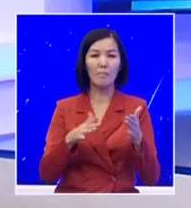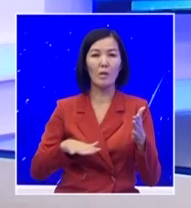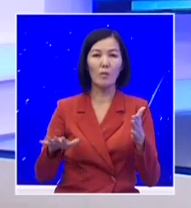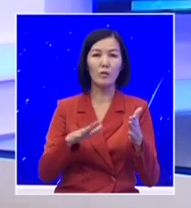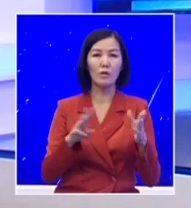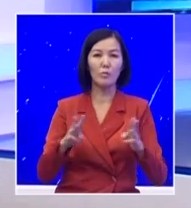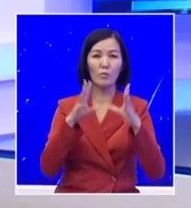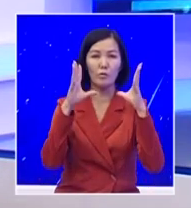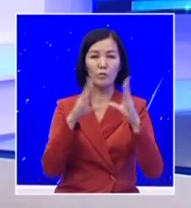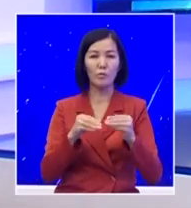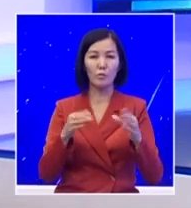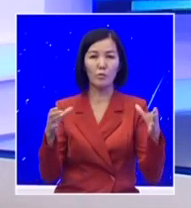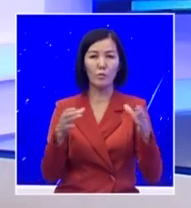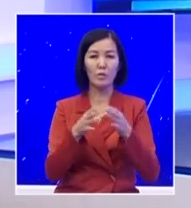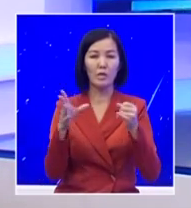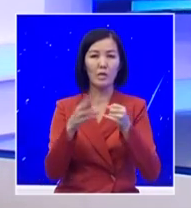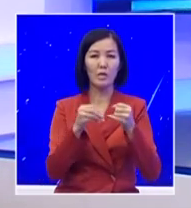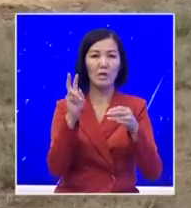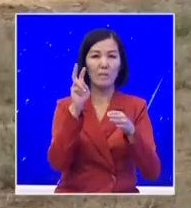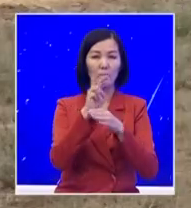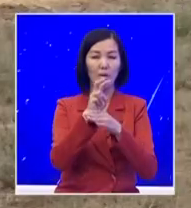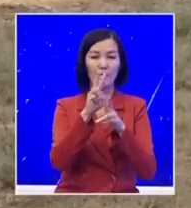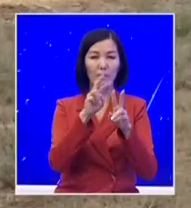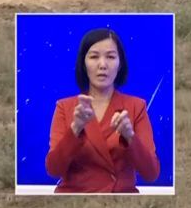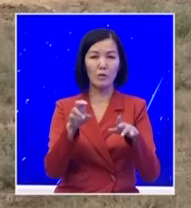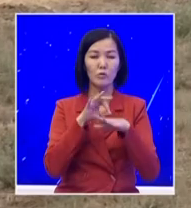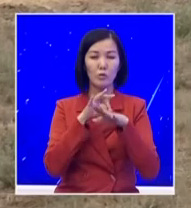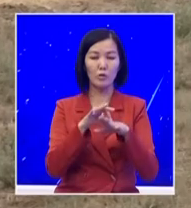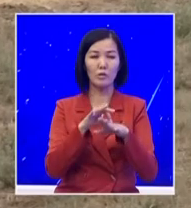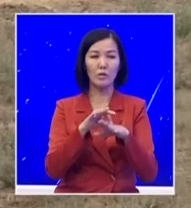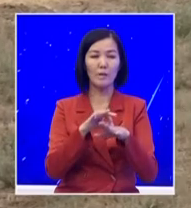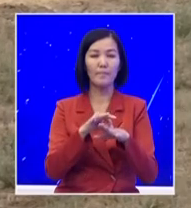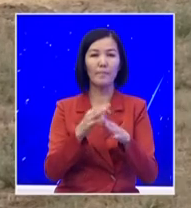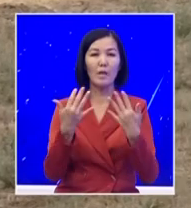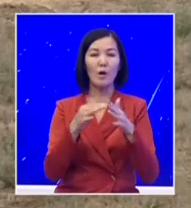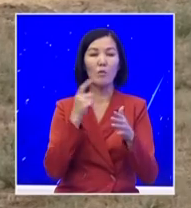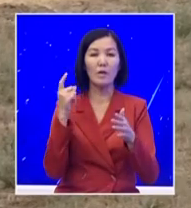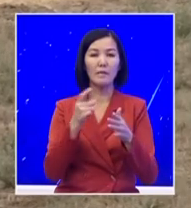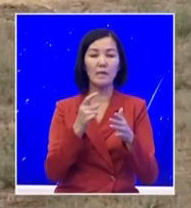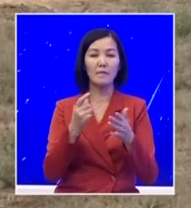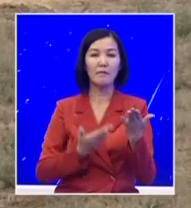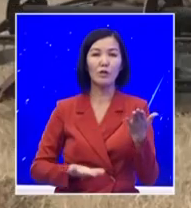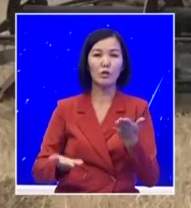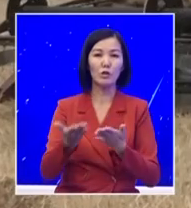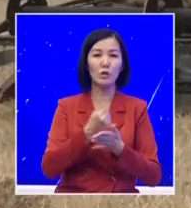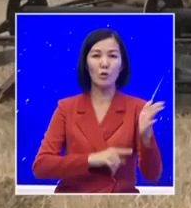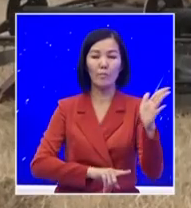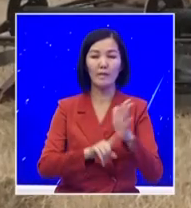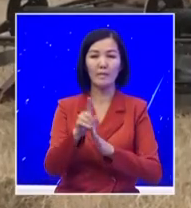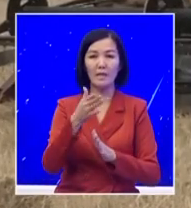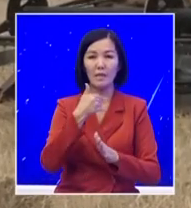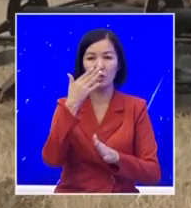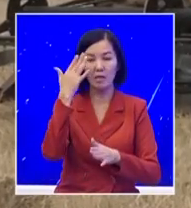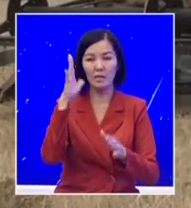бірлесіп, егістіктерде рейд жүргізді. Болашақ шаруа қожалығында егін ору науқаны басталды. Жаздың соңғы айында